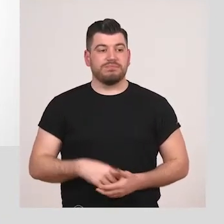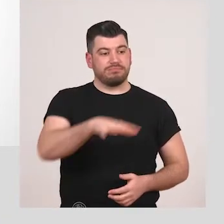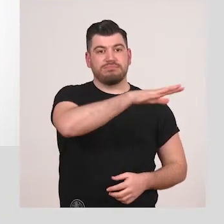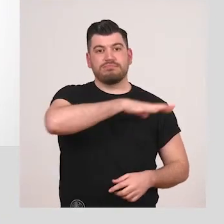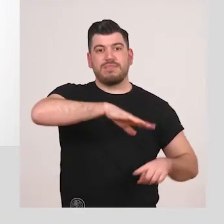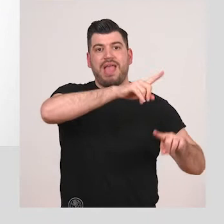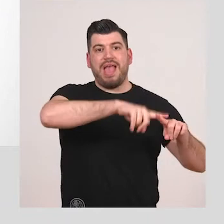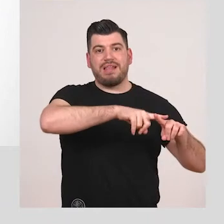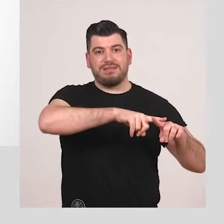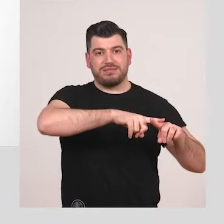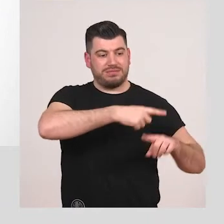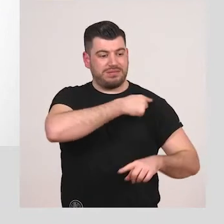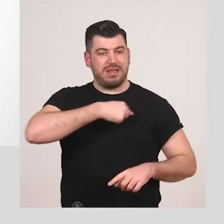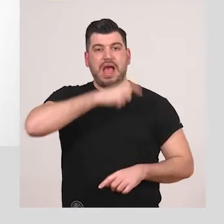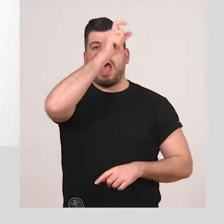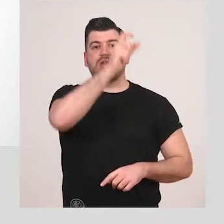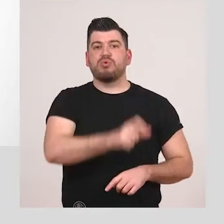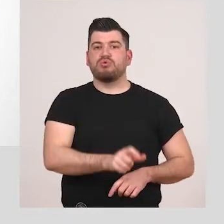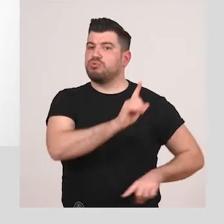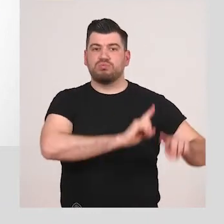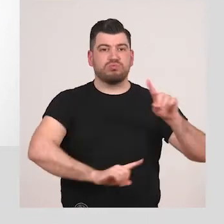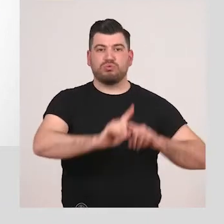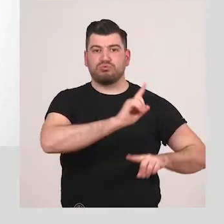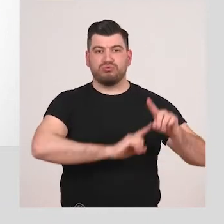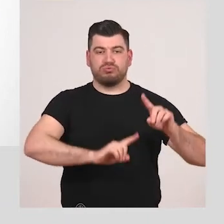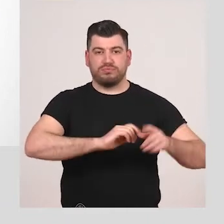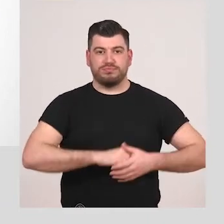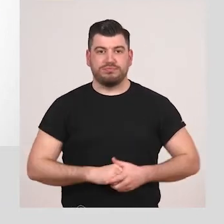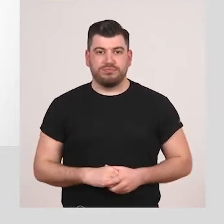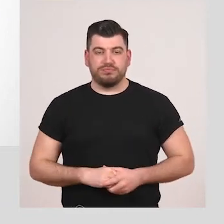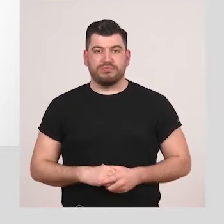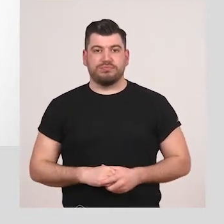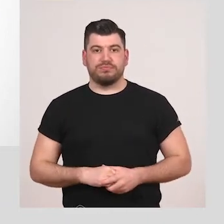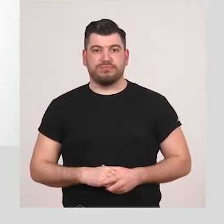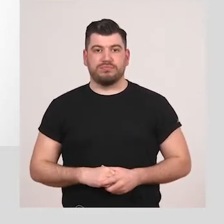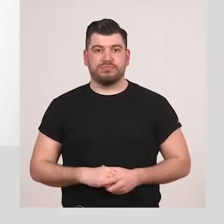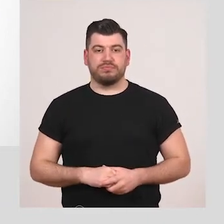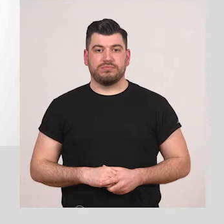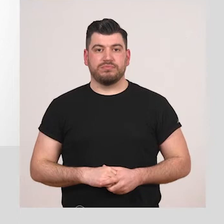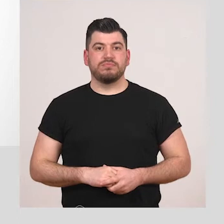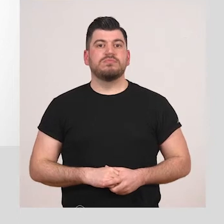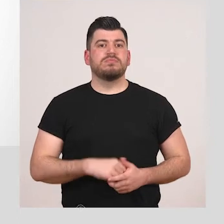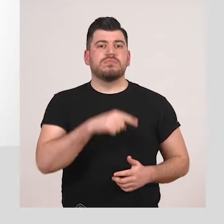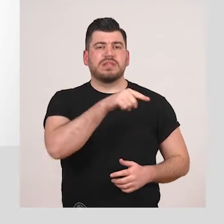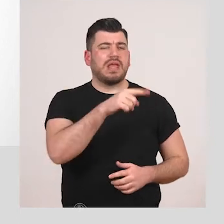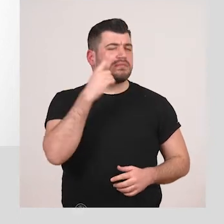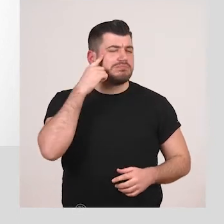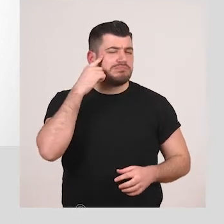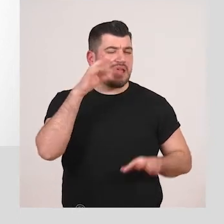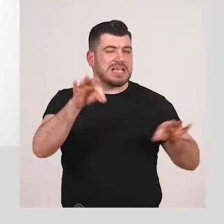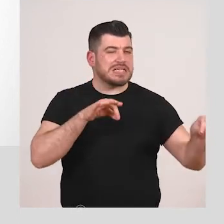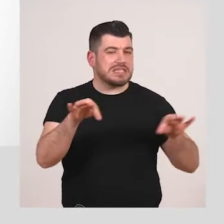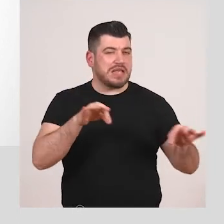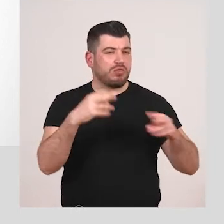Ποιος ήταν ο αρχηγός των Αθηναίων Παύλα Ελλήνων και ποιο ήταν το στρατηγικό τέχνασμα